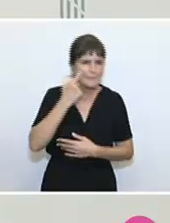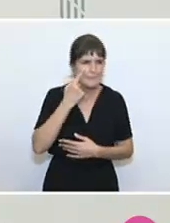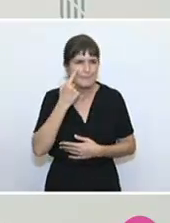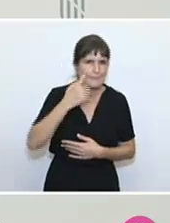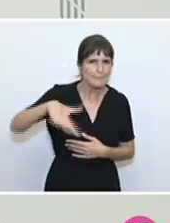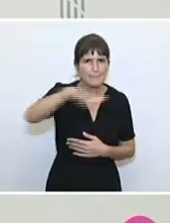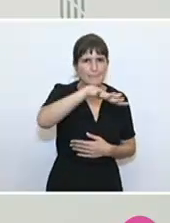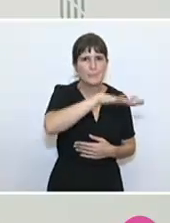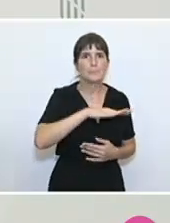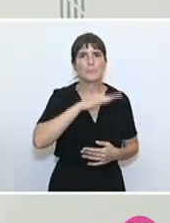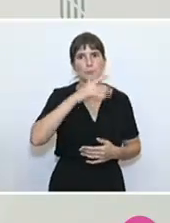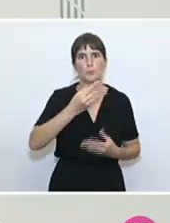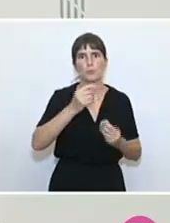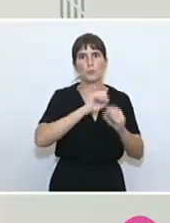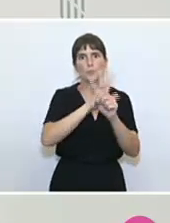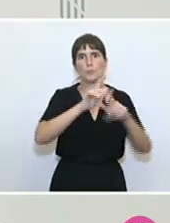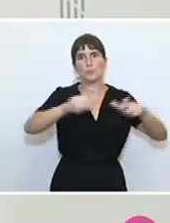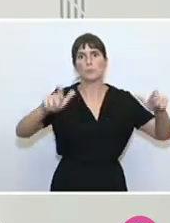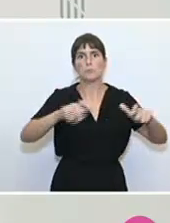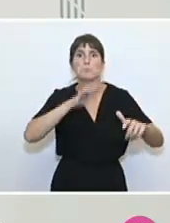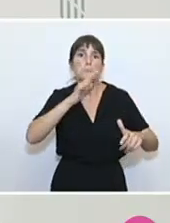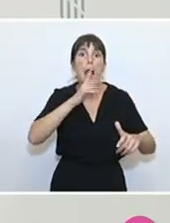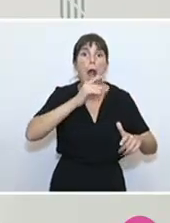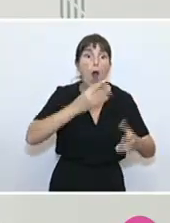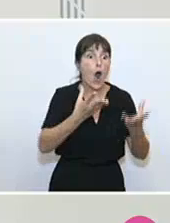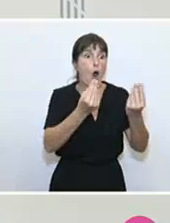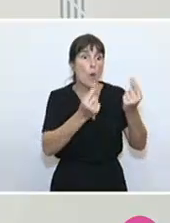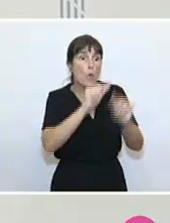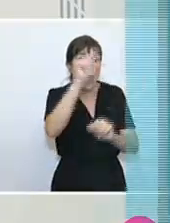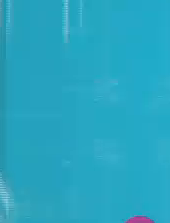elevades, potser en dos o tres dies no ho són.